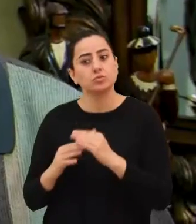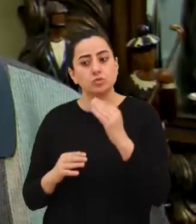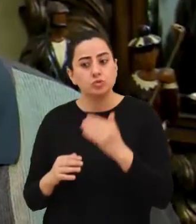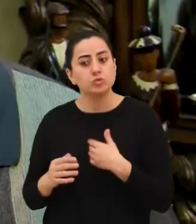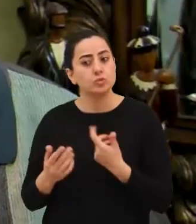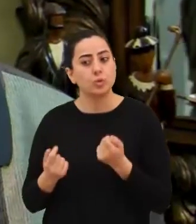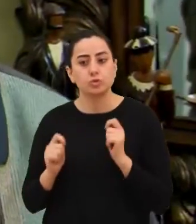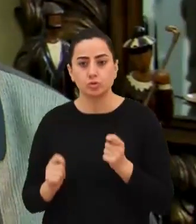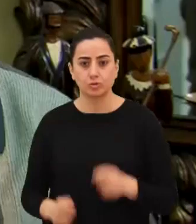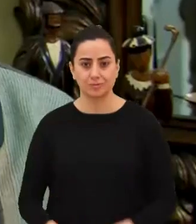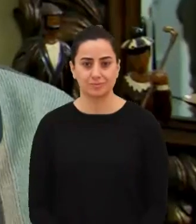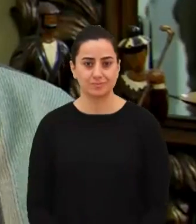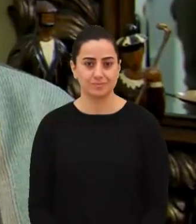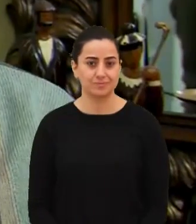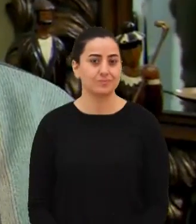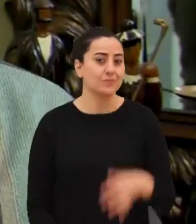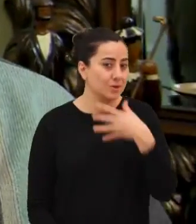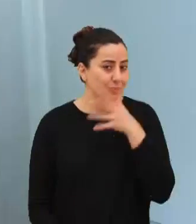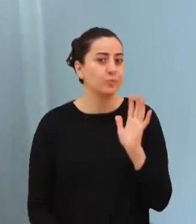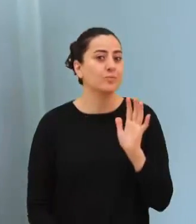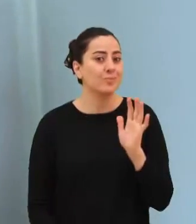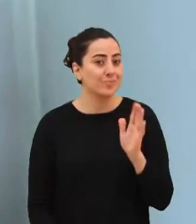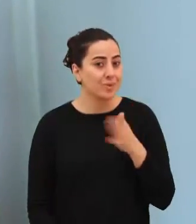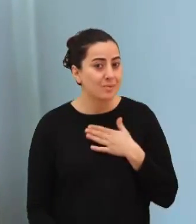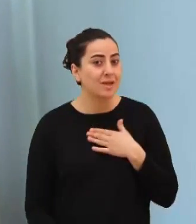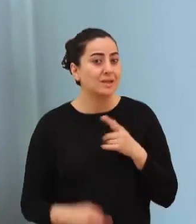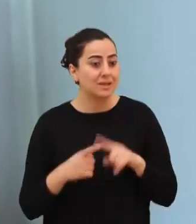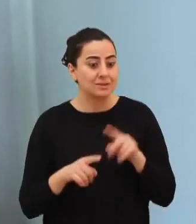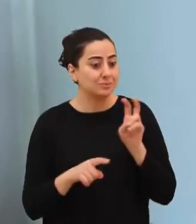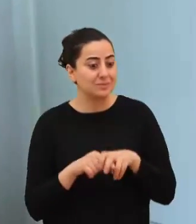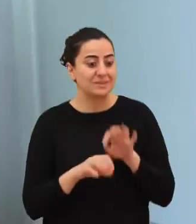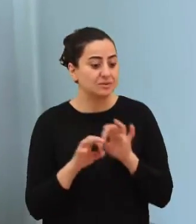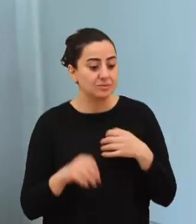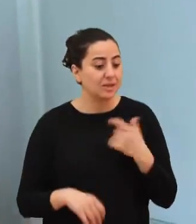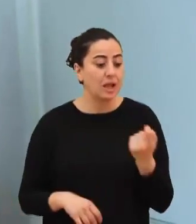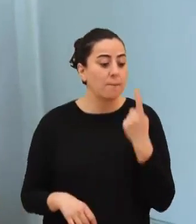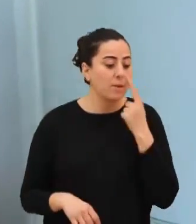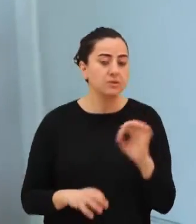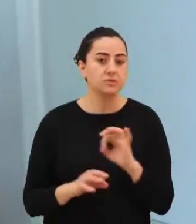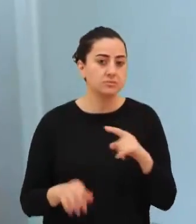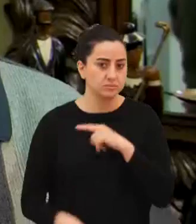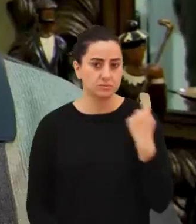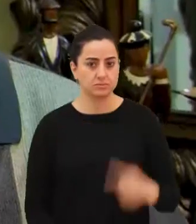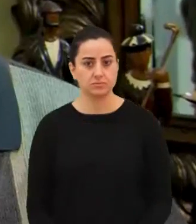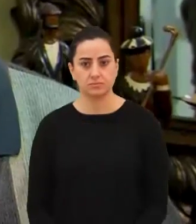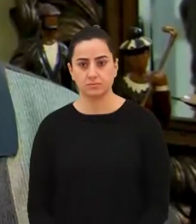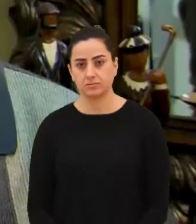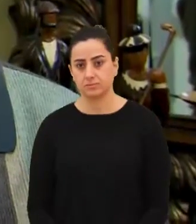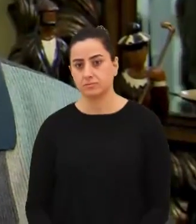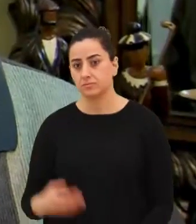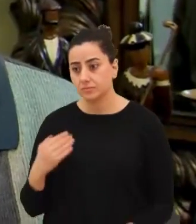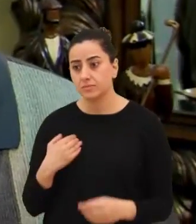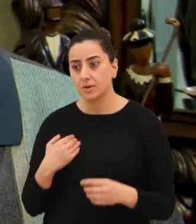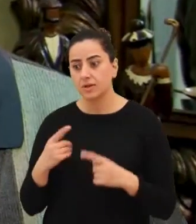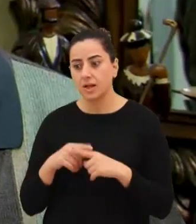durduğu gibi durmuyor biliyor musunuz mu? Bilmiyorum Şükrü Efendi. Ben hiç böyle taksiye binip taksimetre ne kadar yazdı diye bakacak biri miyim ha? Ben yani takside